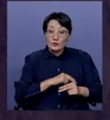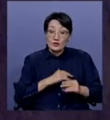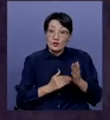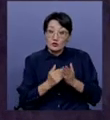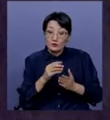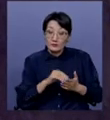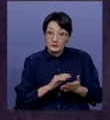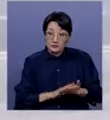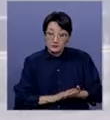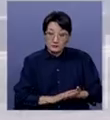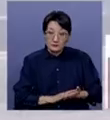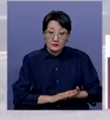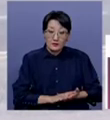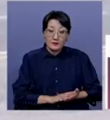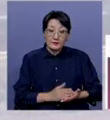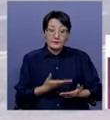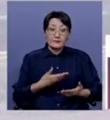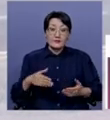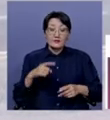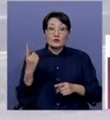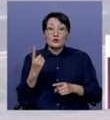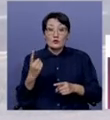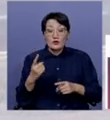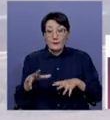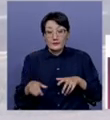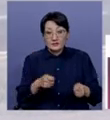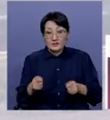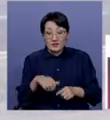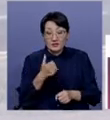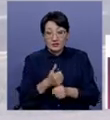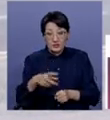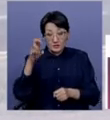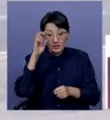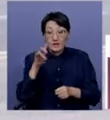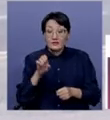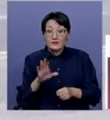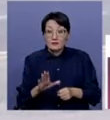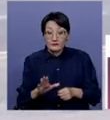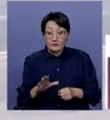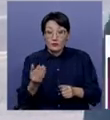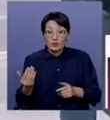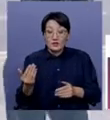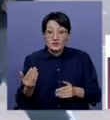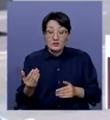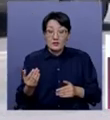жоғары бағасын берген. Мен тұңғыш президент елбасы Нұрсұлтан Әбішұлынан, ол кісі